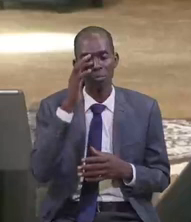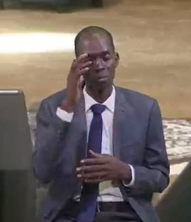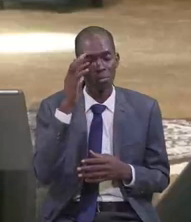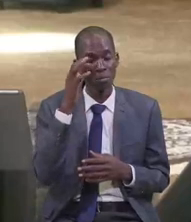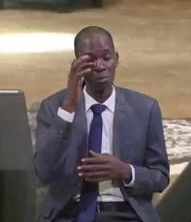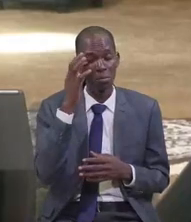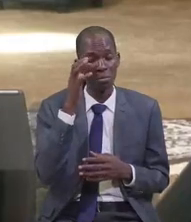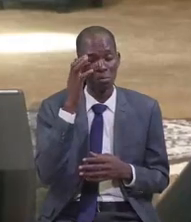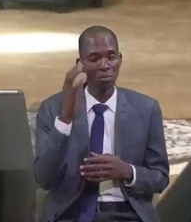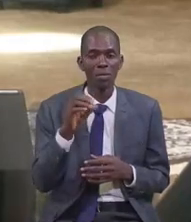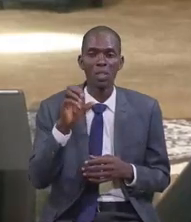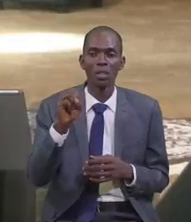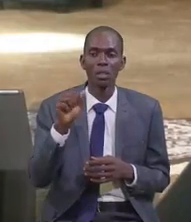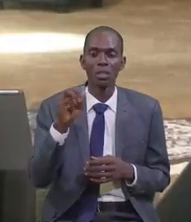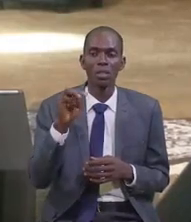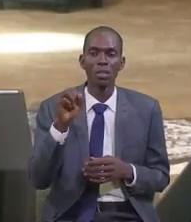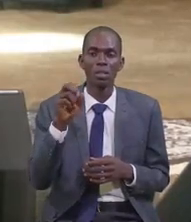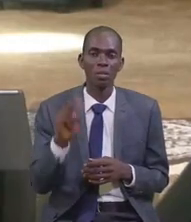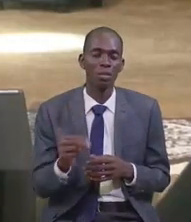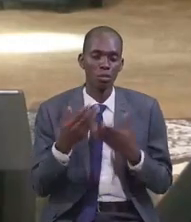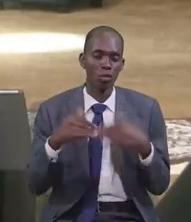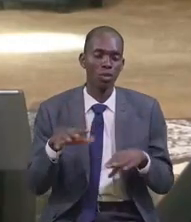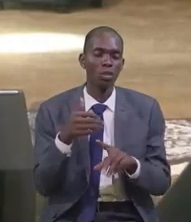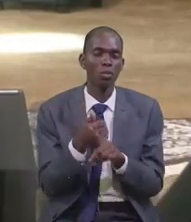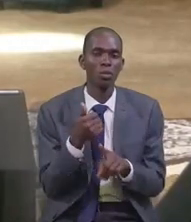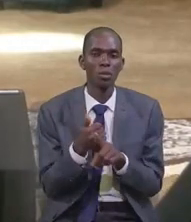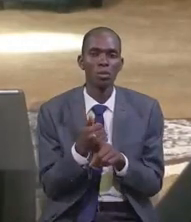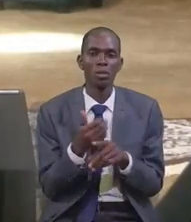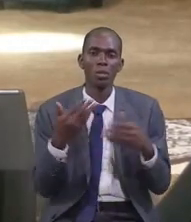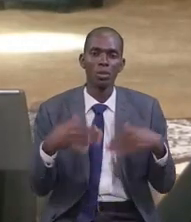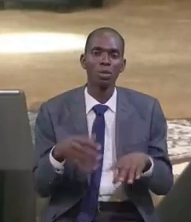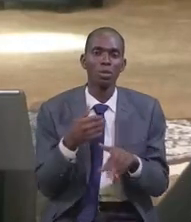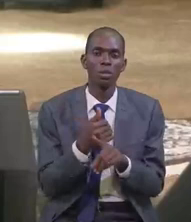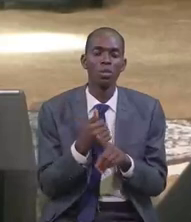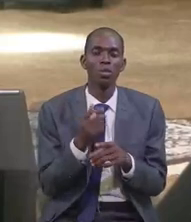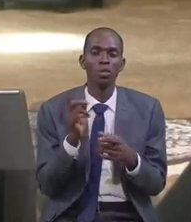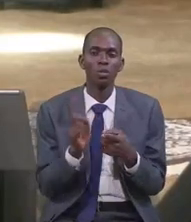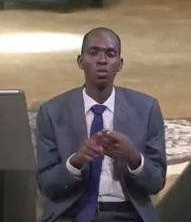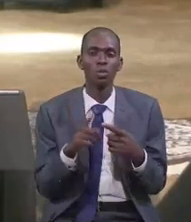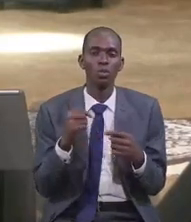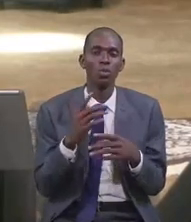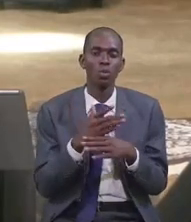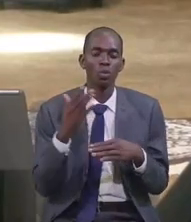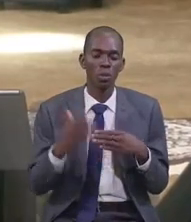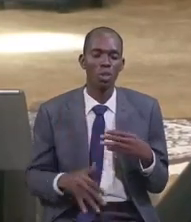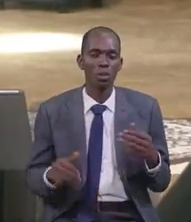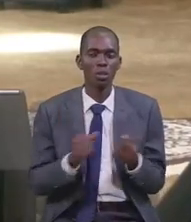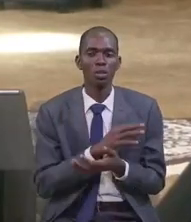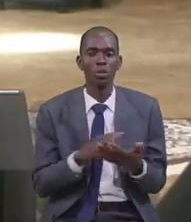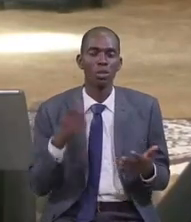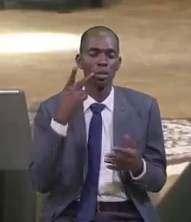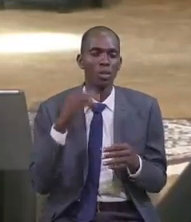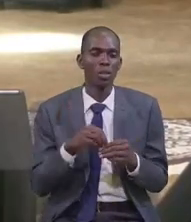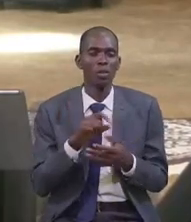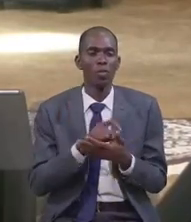Nazaréen, s'est vendu. Il s'est vendu à une détruction totale. Verset